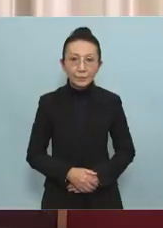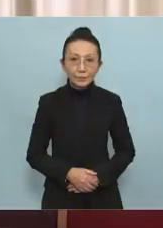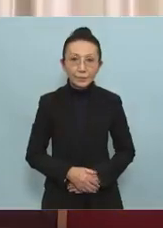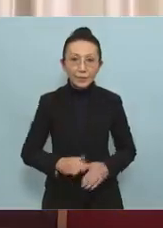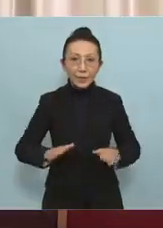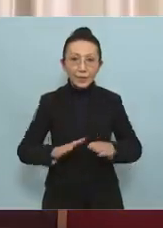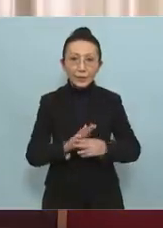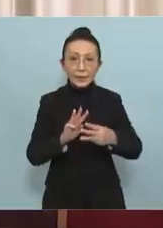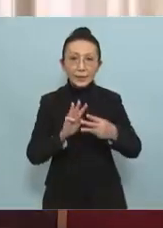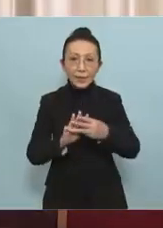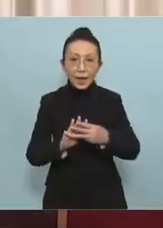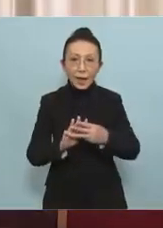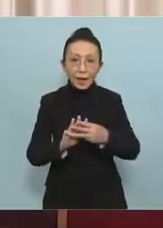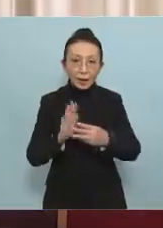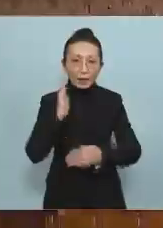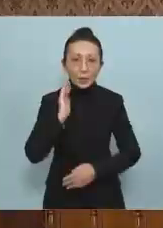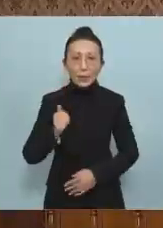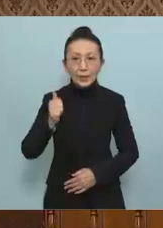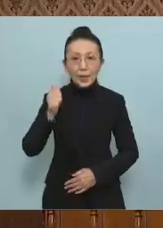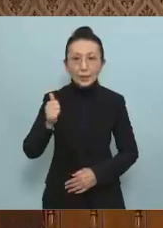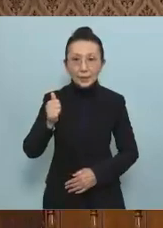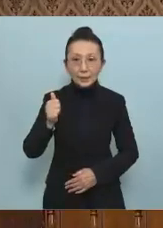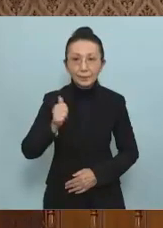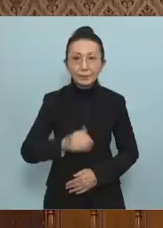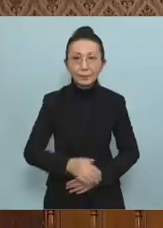岸田内閣総理大臣。